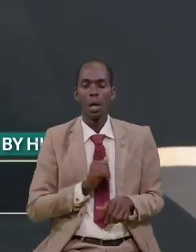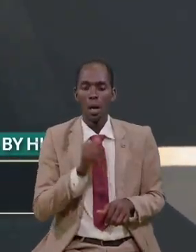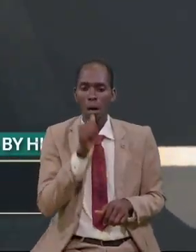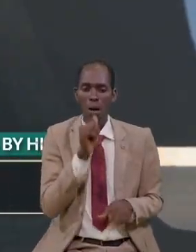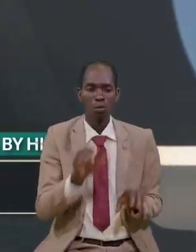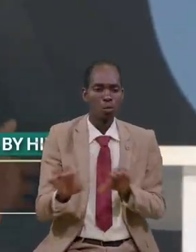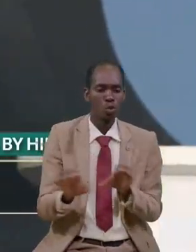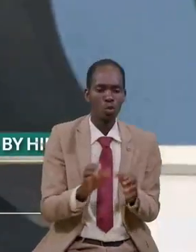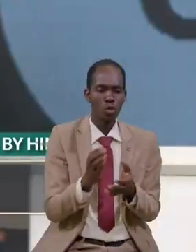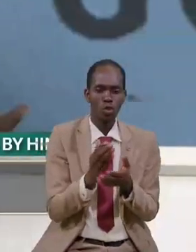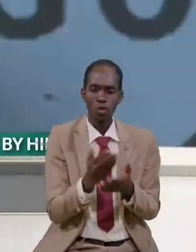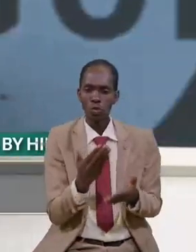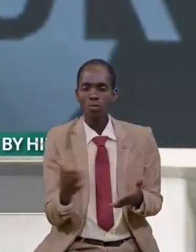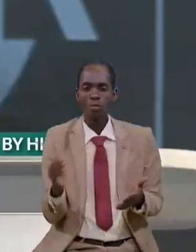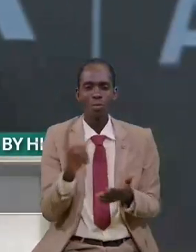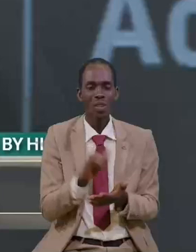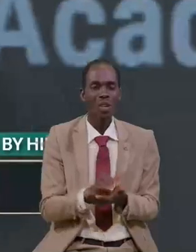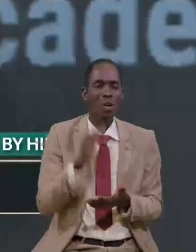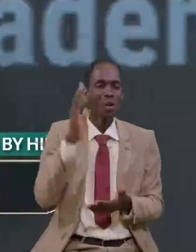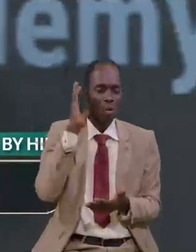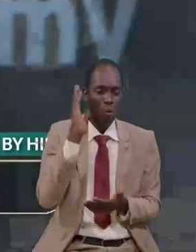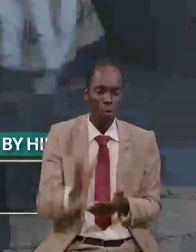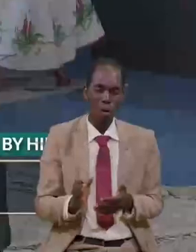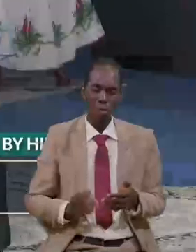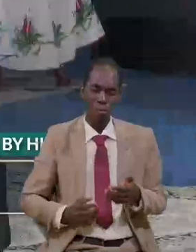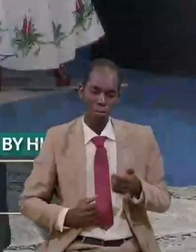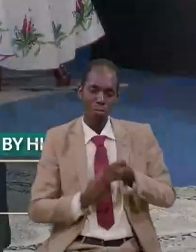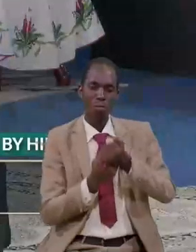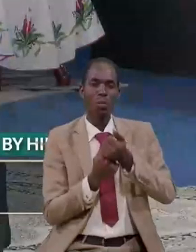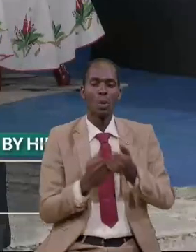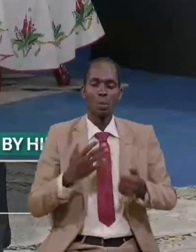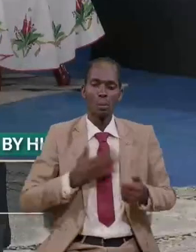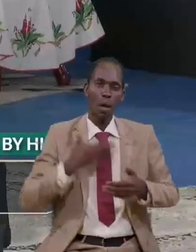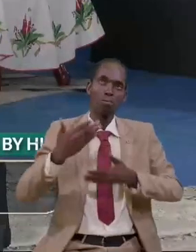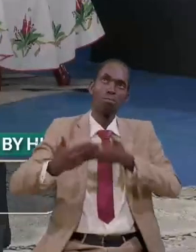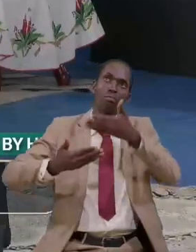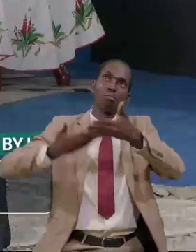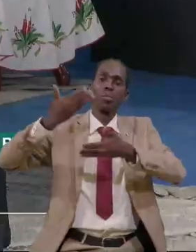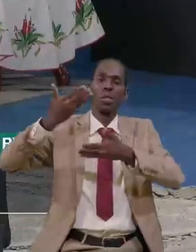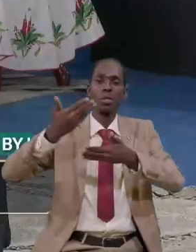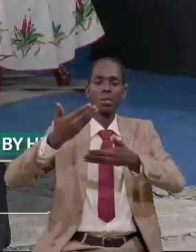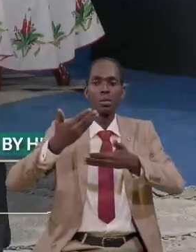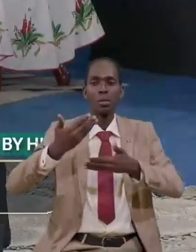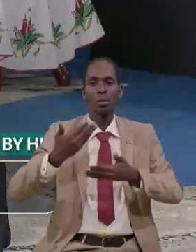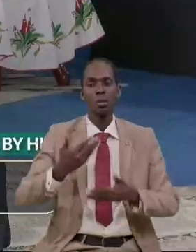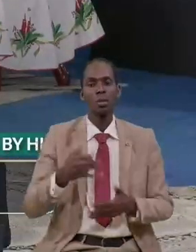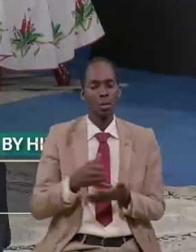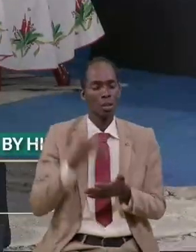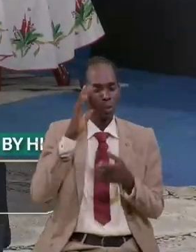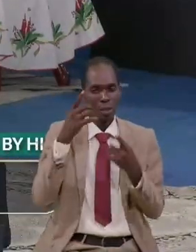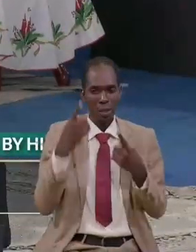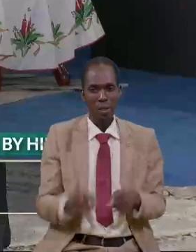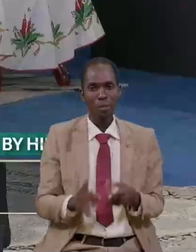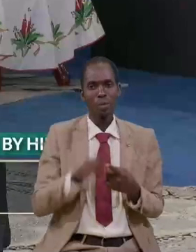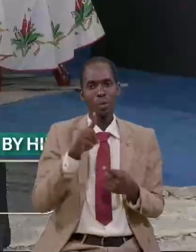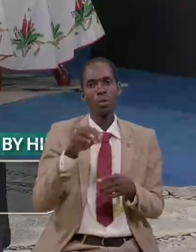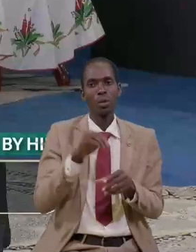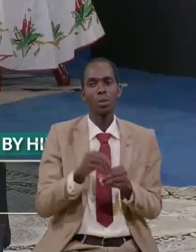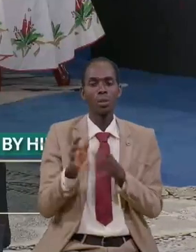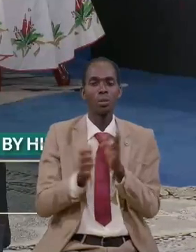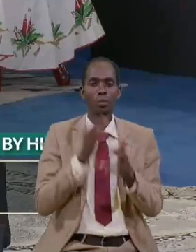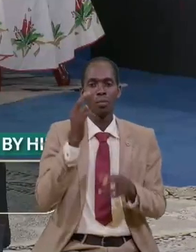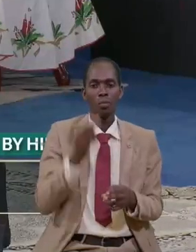Je fais quelque chose qui contribuera à mon progrès. Et ça va arriver au nom de Jésus.